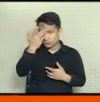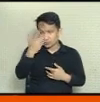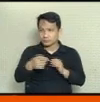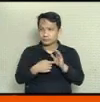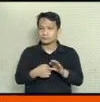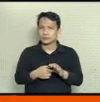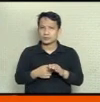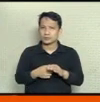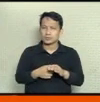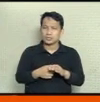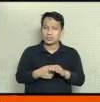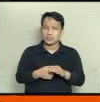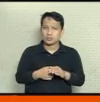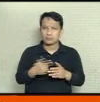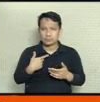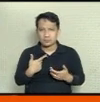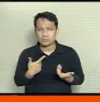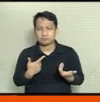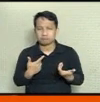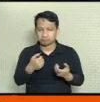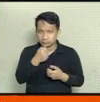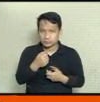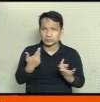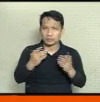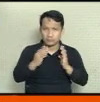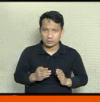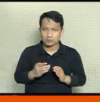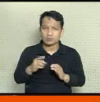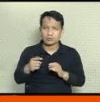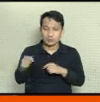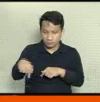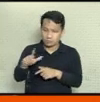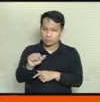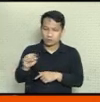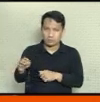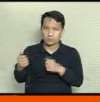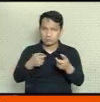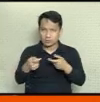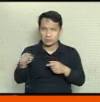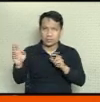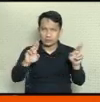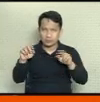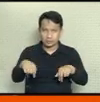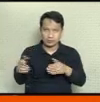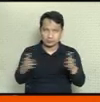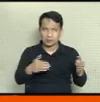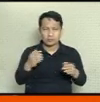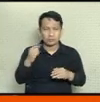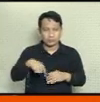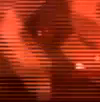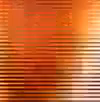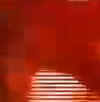niya na nag-exhibit ng pulmonya rin. So dapat yung ating capacity ng laboratorio. So meron po tayo, handa po sila lahat para dyan.